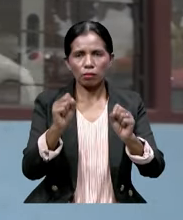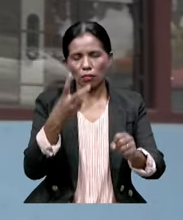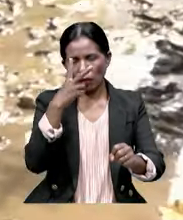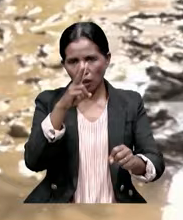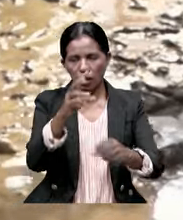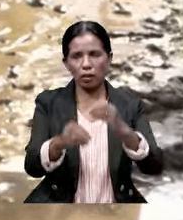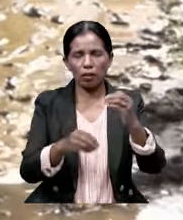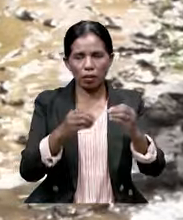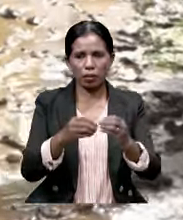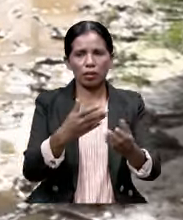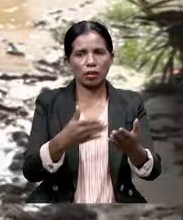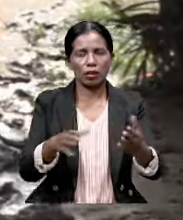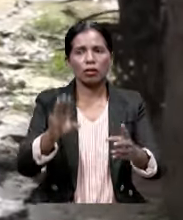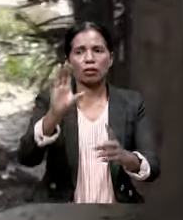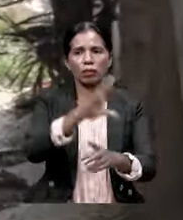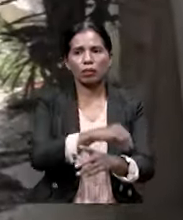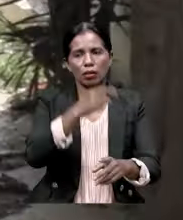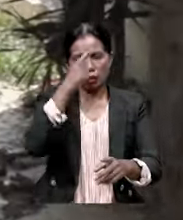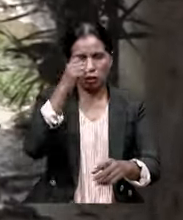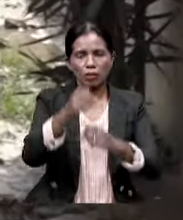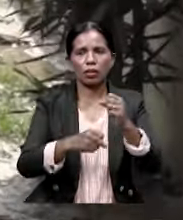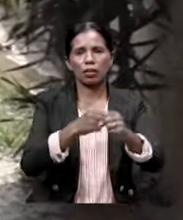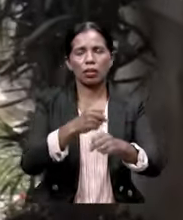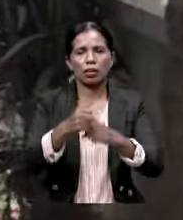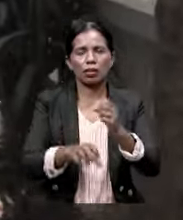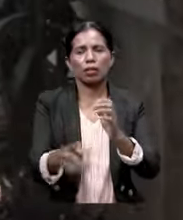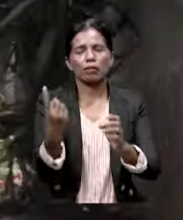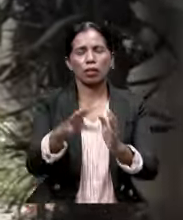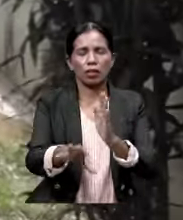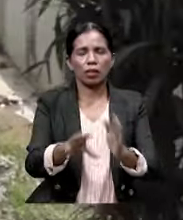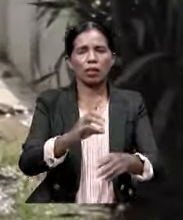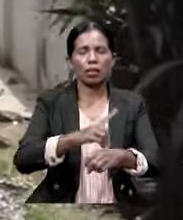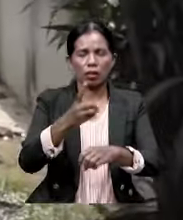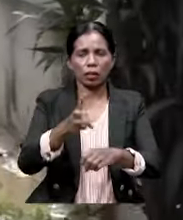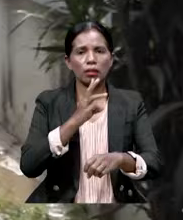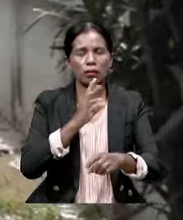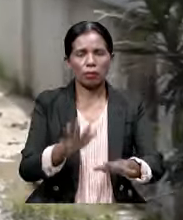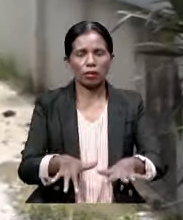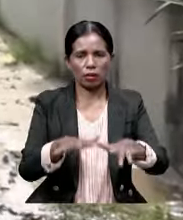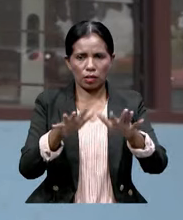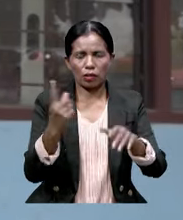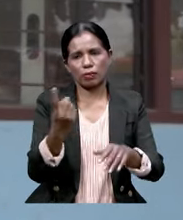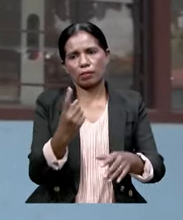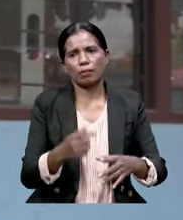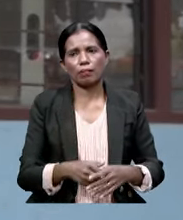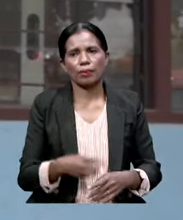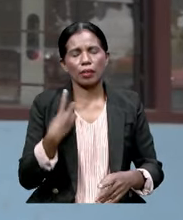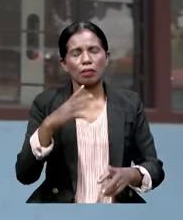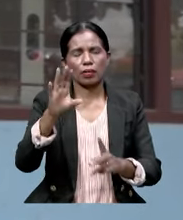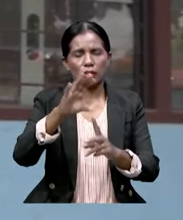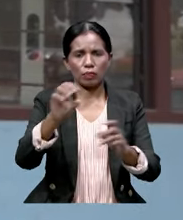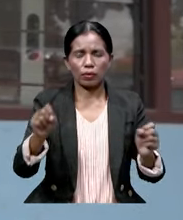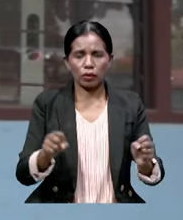mos ba kondisaun sede suku ne tamba karatinan sempre hetang inundasaun wain hira iha tempo udang bot. Aminia sede suku ne kwaje